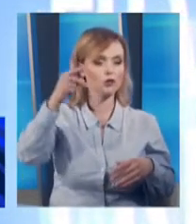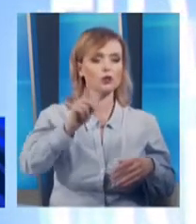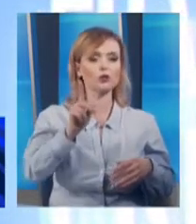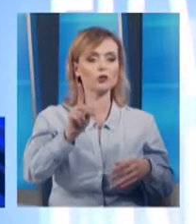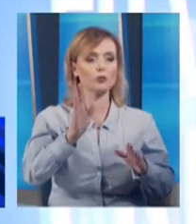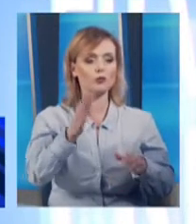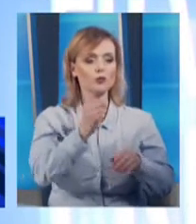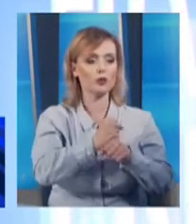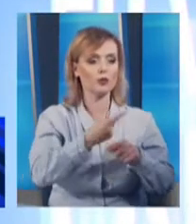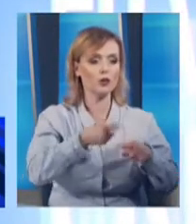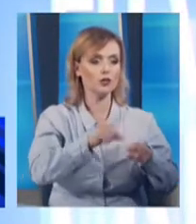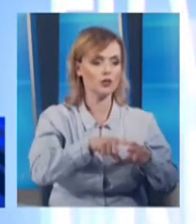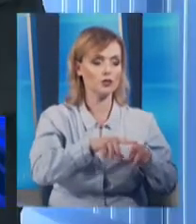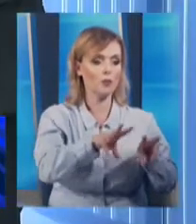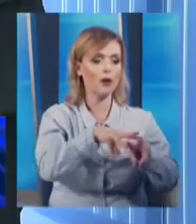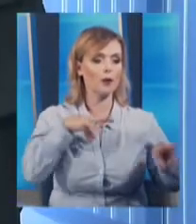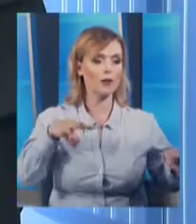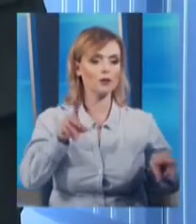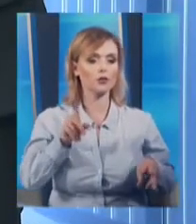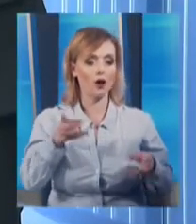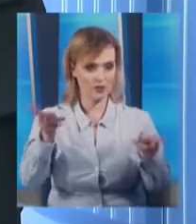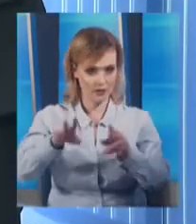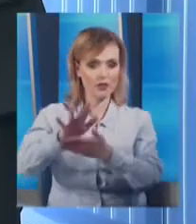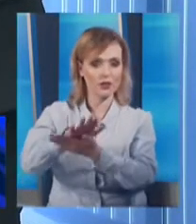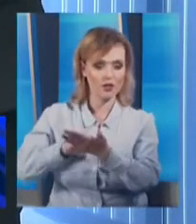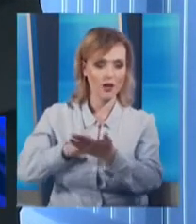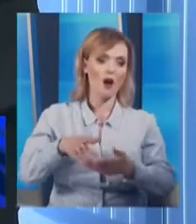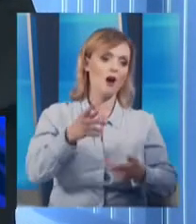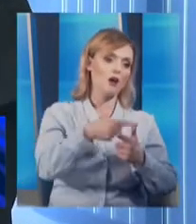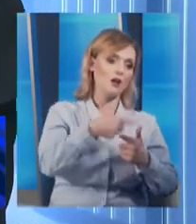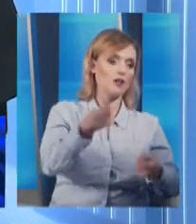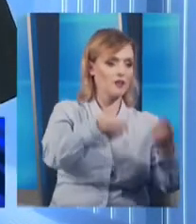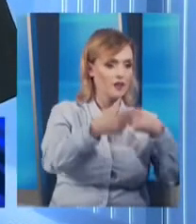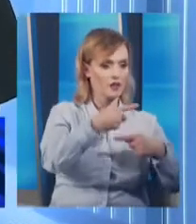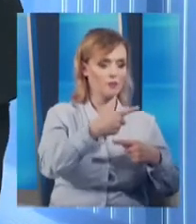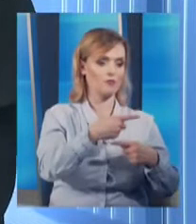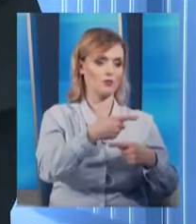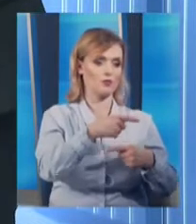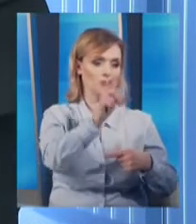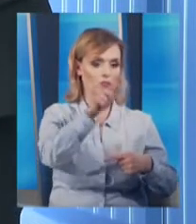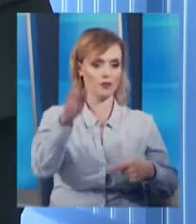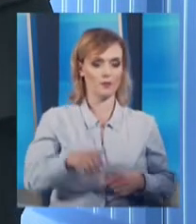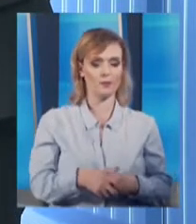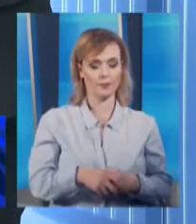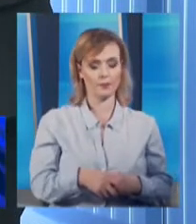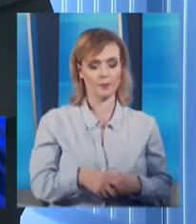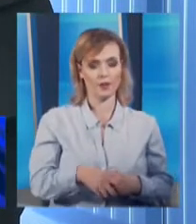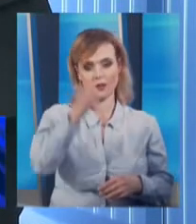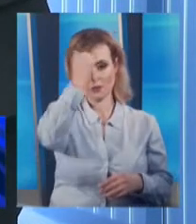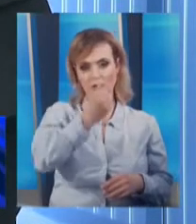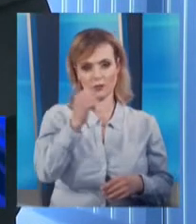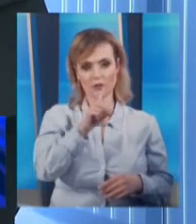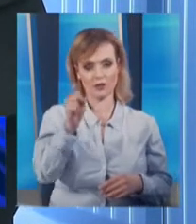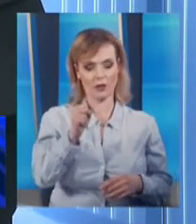cu acest parlament, cum procedați? Îl lăsați mai departe sau revenim la cetățeni? Mulțumesc pentru întrebare, domnule